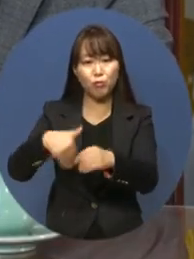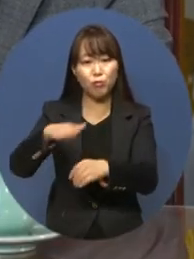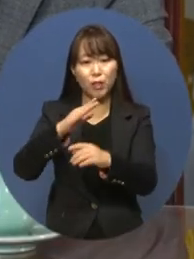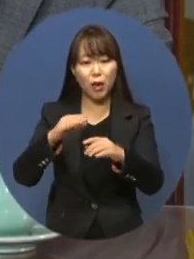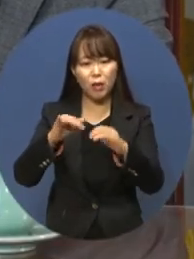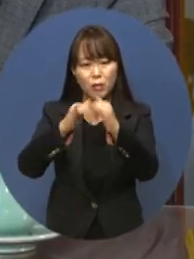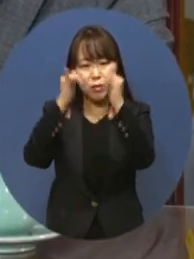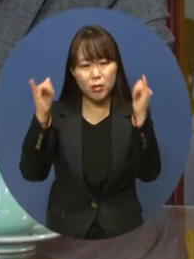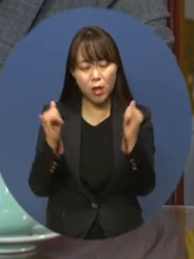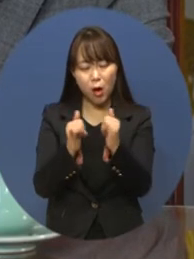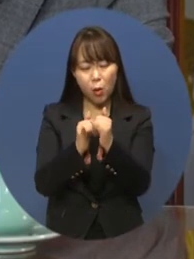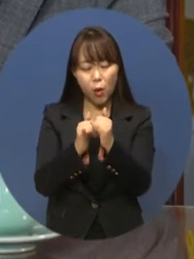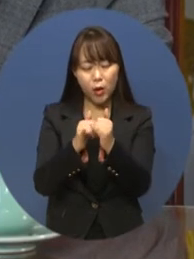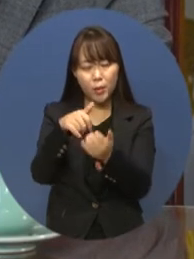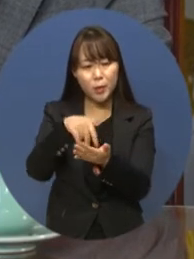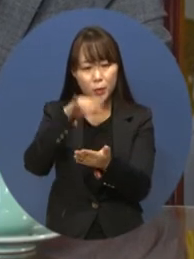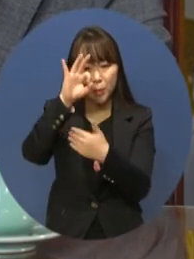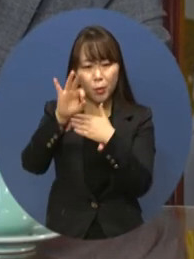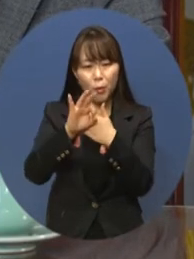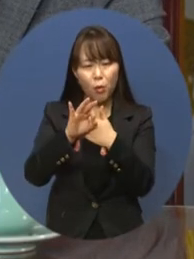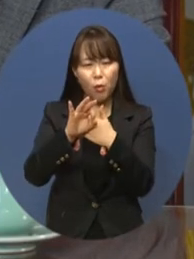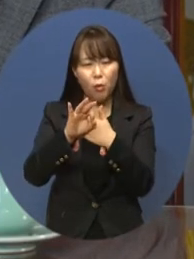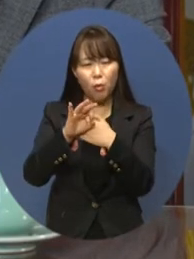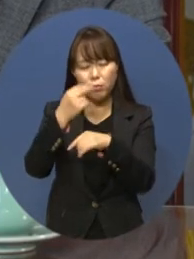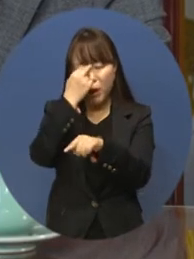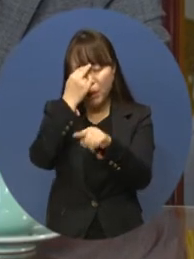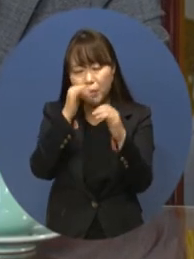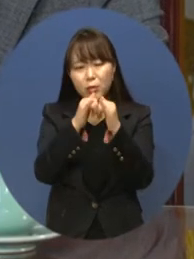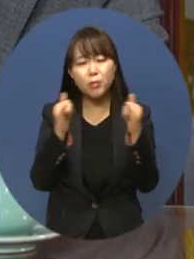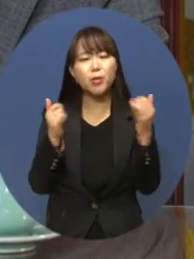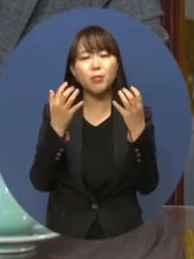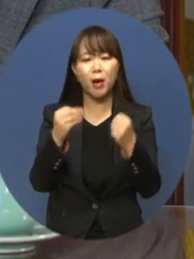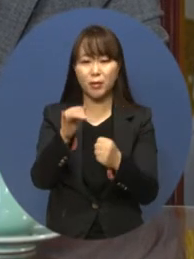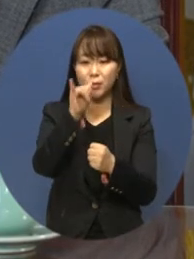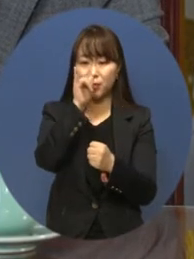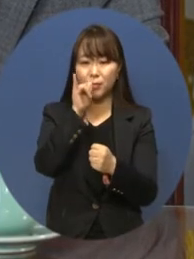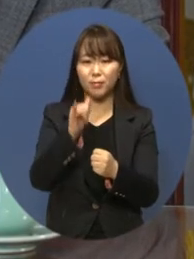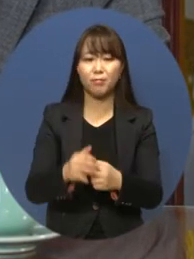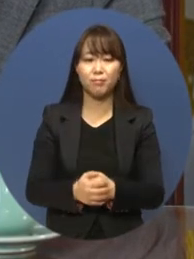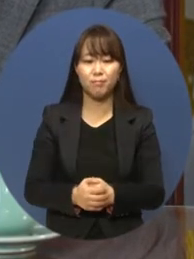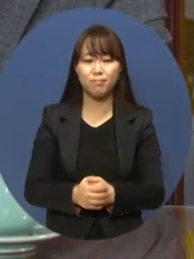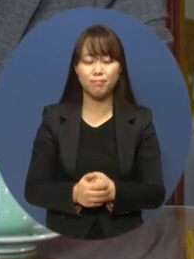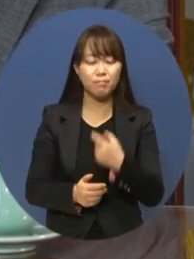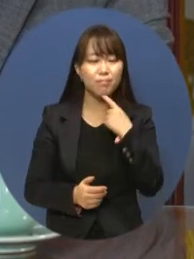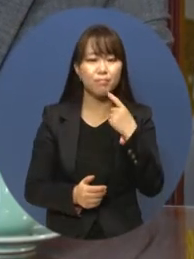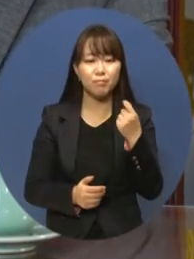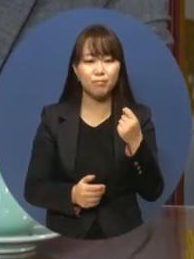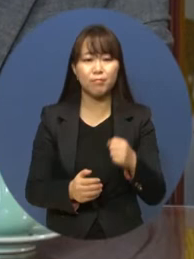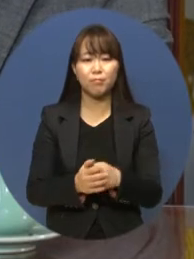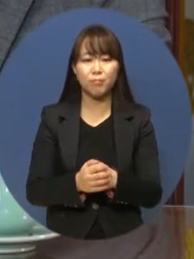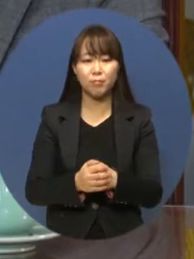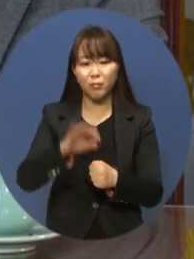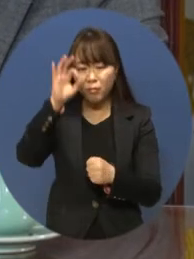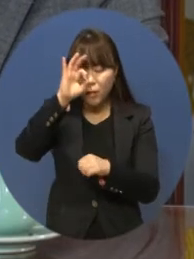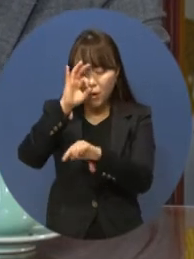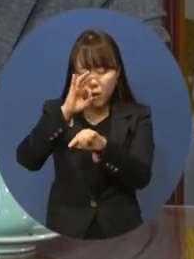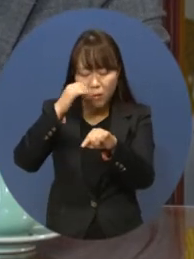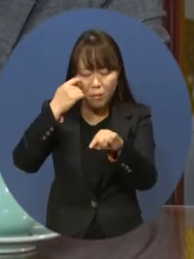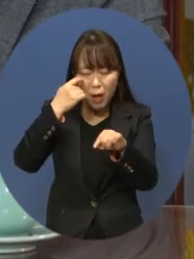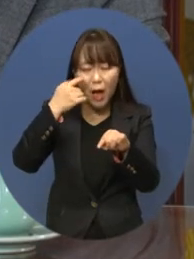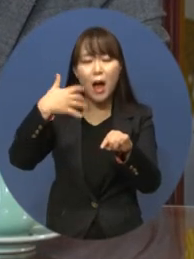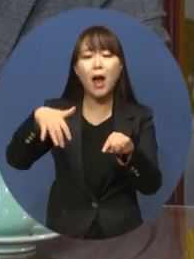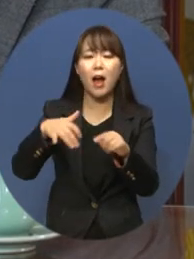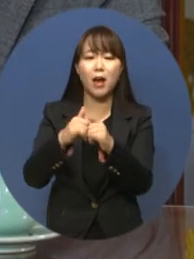사회적으로 보면 복지 사각지대에 놓여 계신 분들이 많이 있어요. 그렇습니다. 예, 이게 뭐 발굴되지 않은 그런